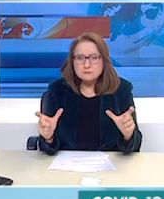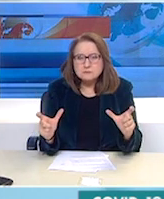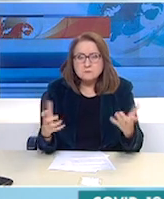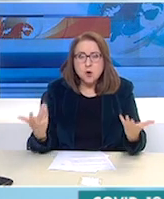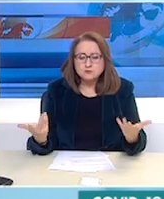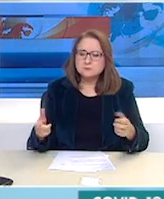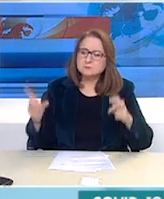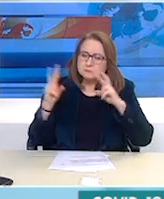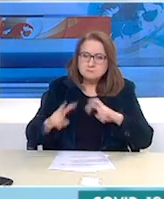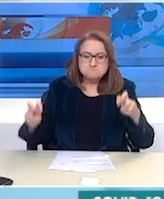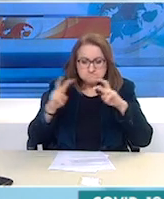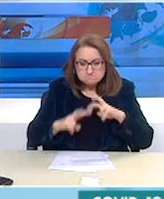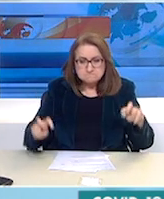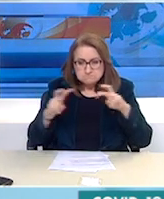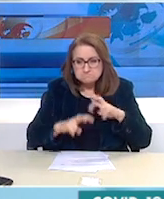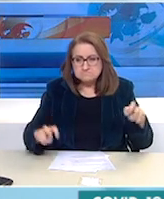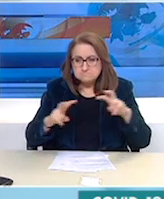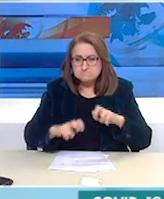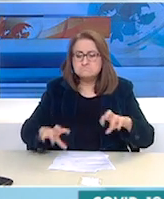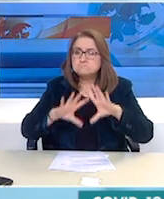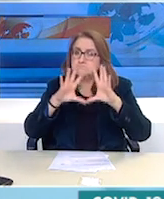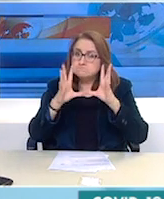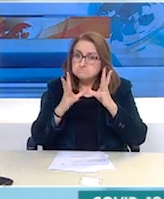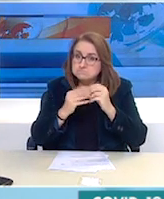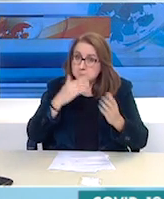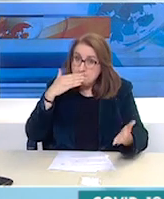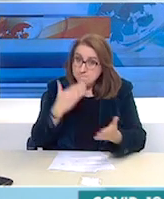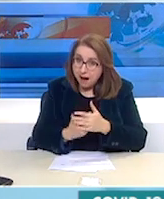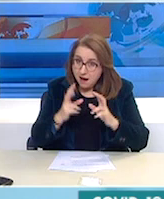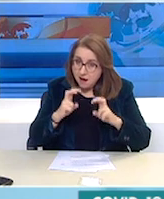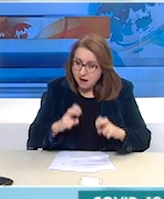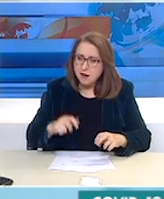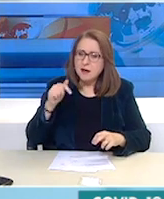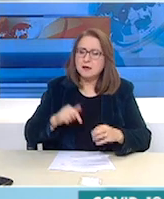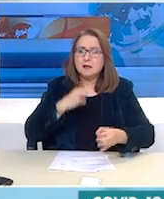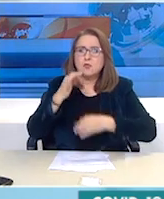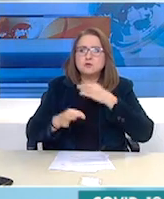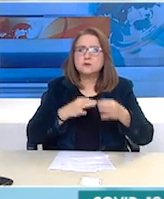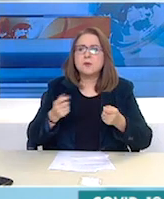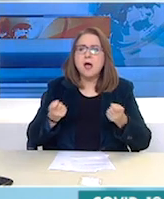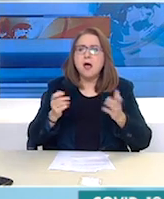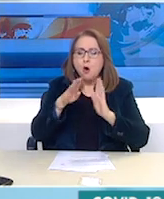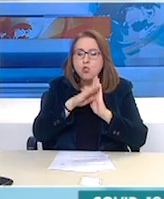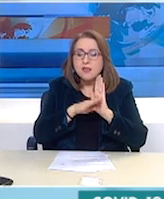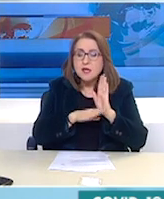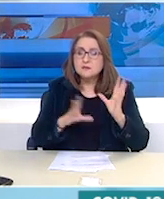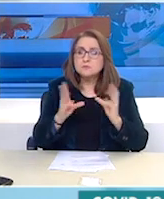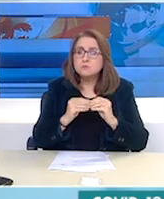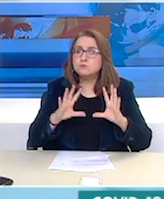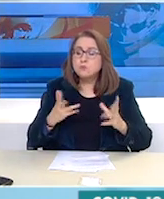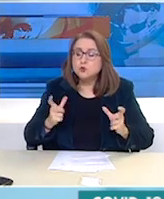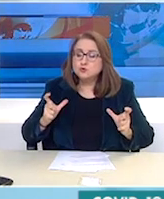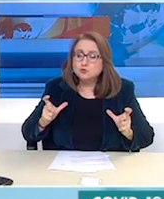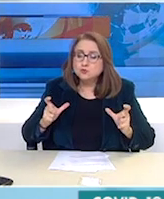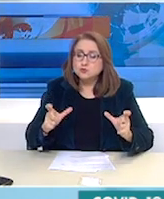ολοκληρώθηκαν και στα πλαίσια των ελέγχων εδόθηκαν αναλυτικές οδηγίες για τον περιορισμό της διασποράς της νόσου και την ορθή λειτουργία της δομής βάσει